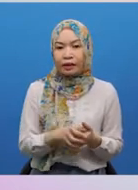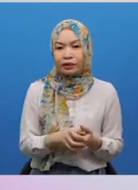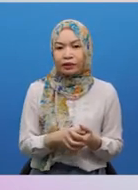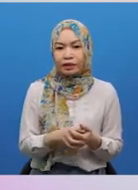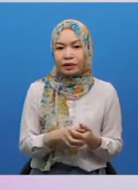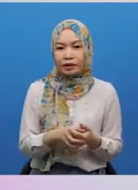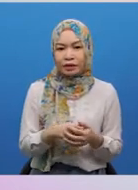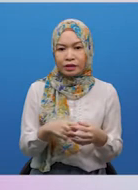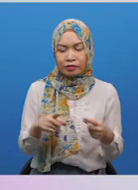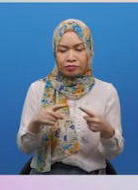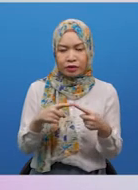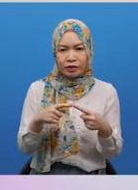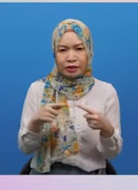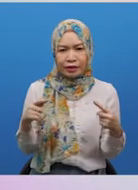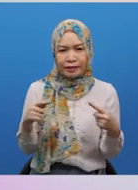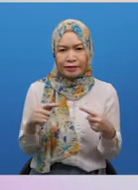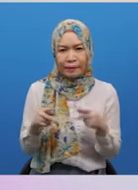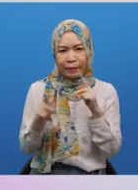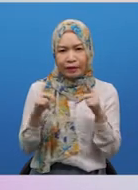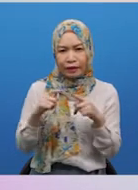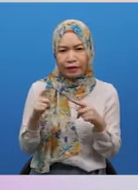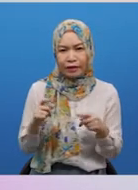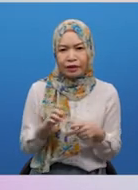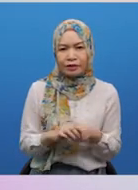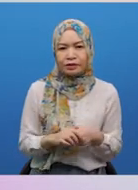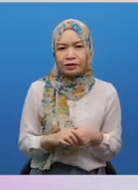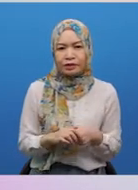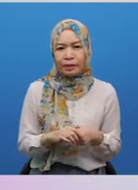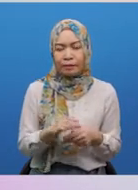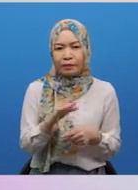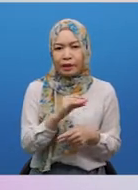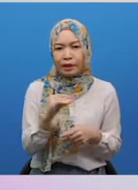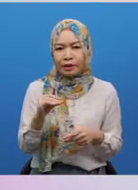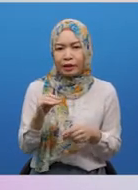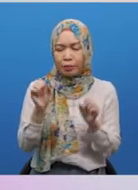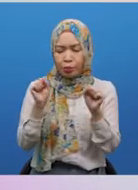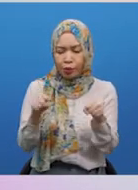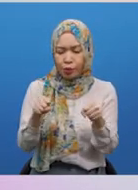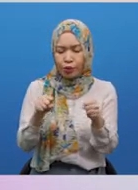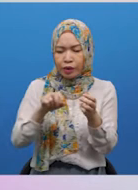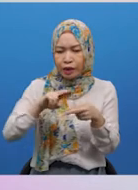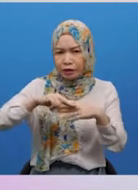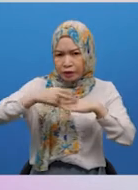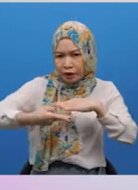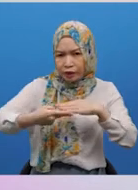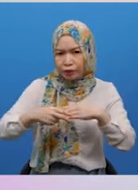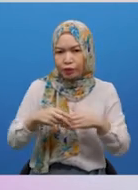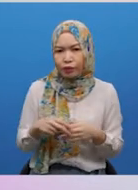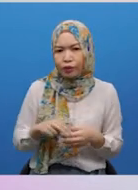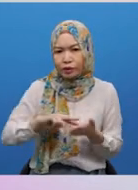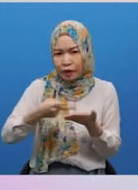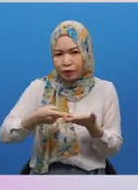tetapi bisa mengangkatmu ke darjat paling tinggi dan bisa menjatuhkanmu ke darjat